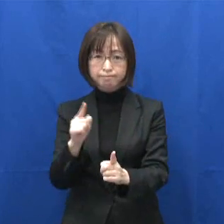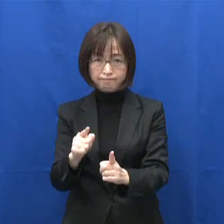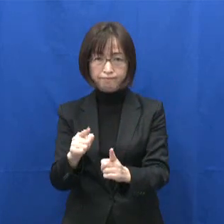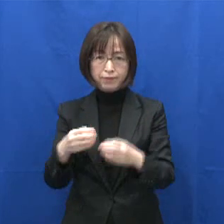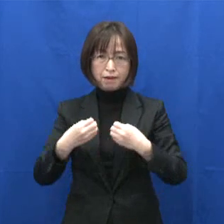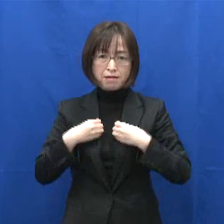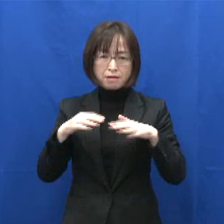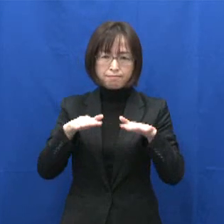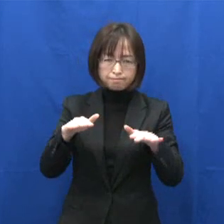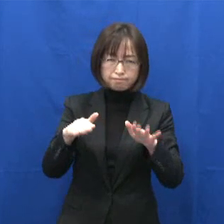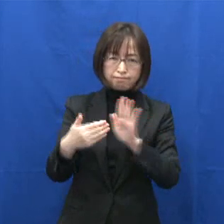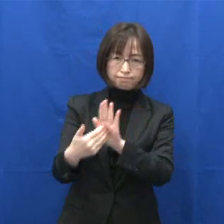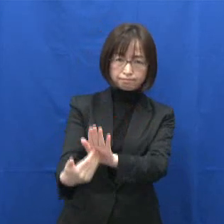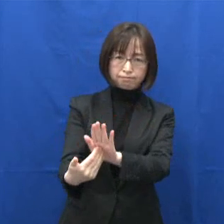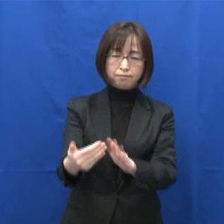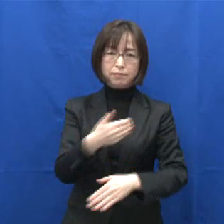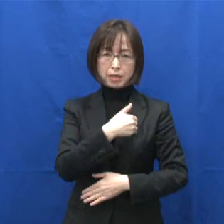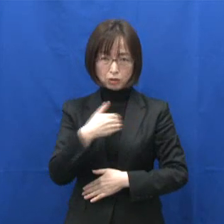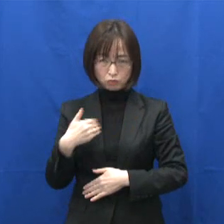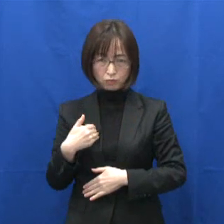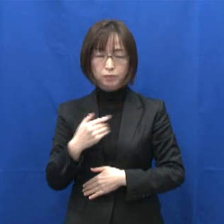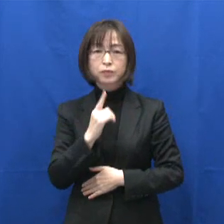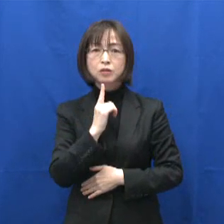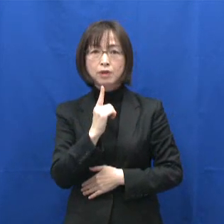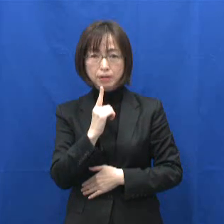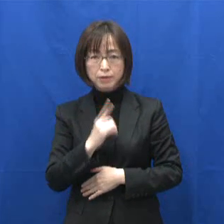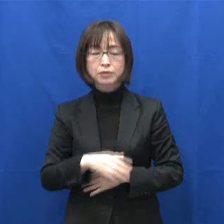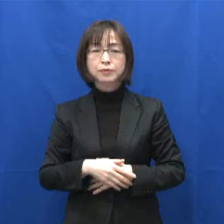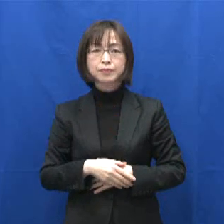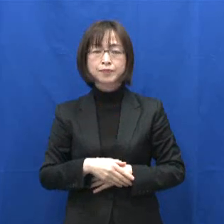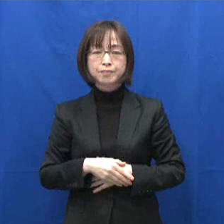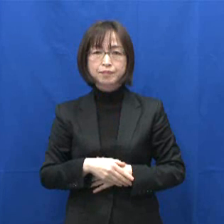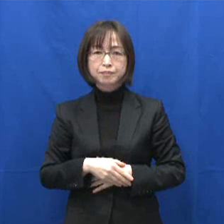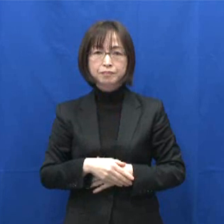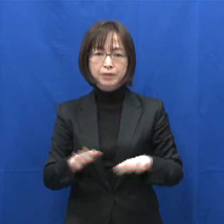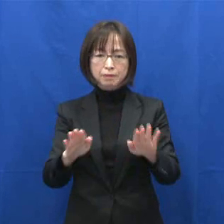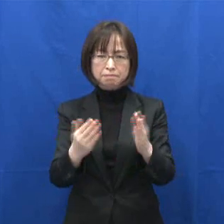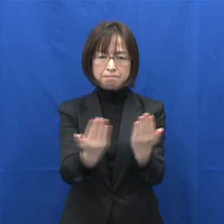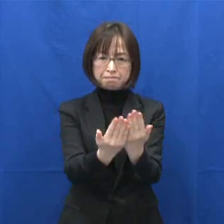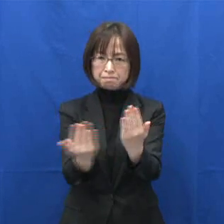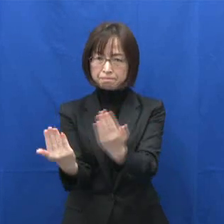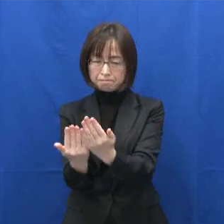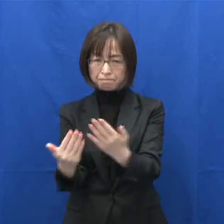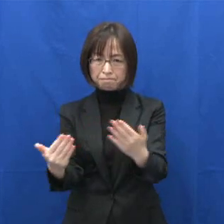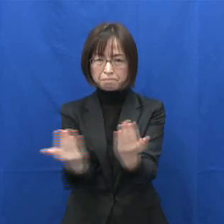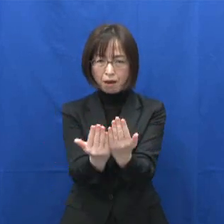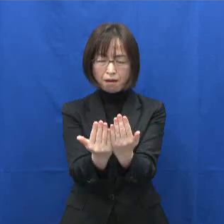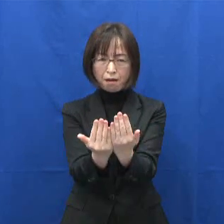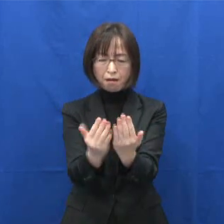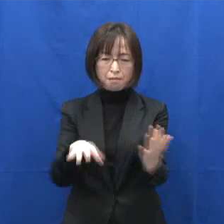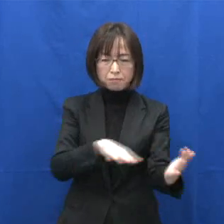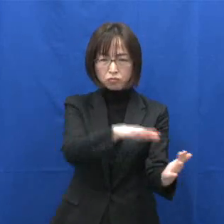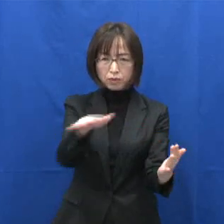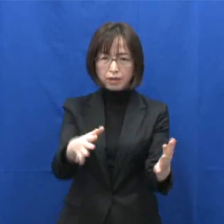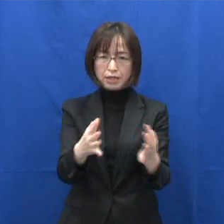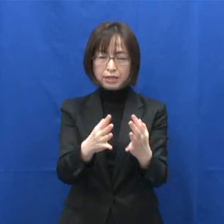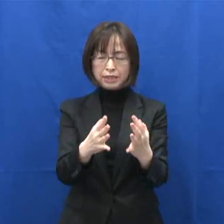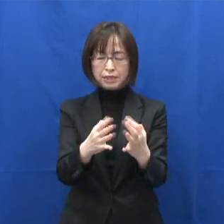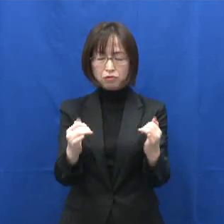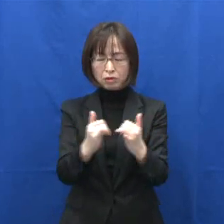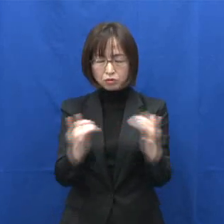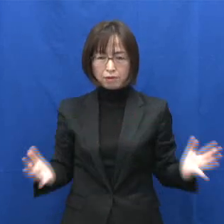は抑制できると言われております。密閉された空間に多くの方々が集まっ